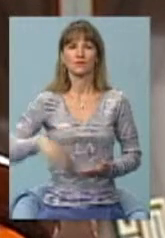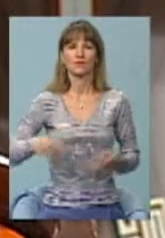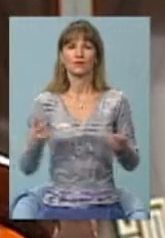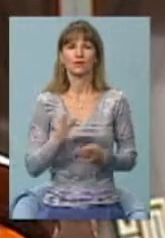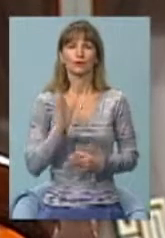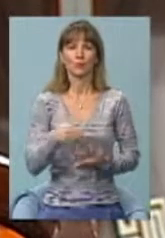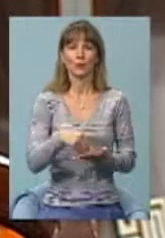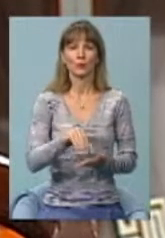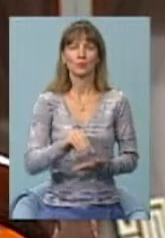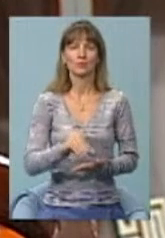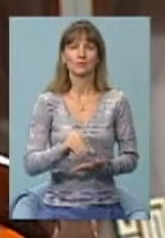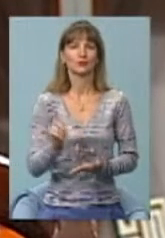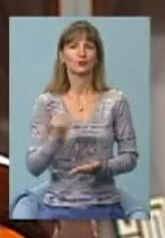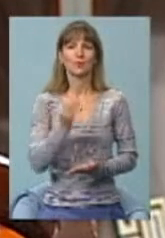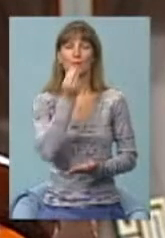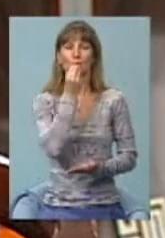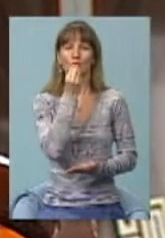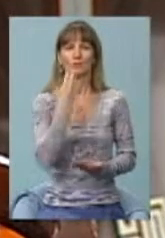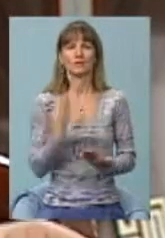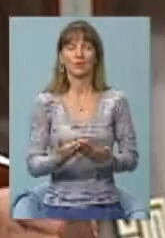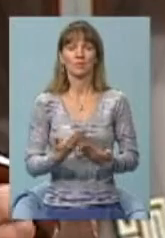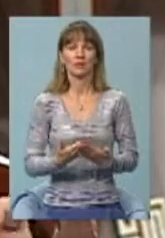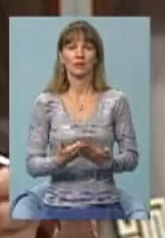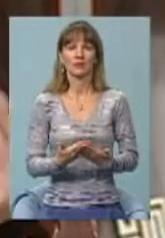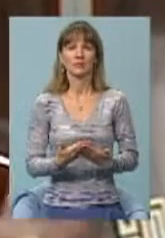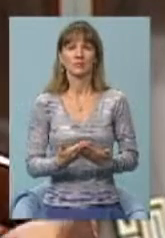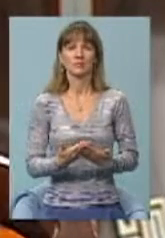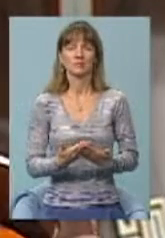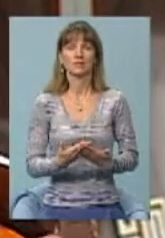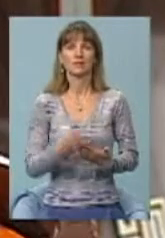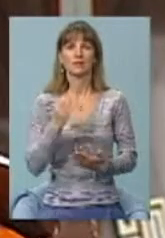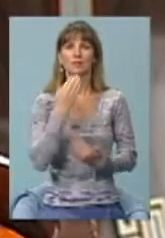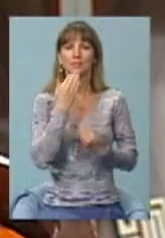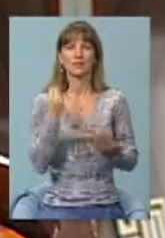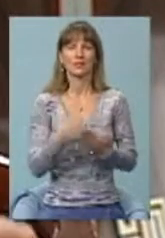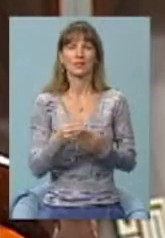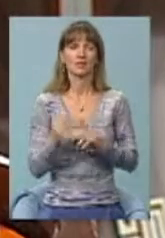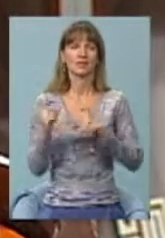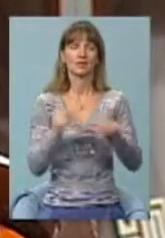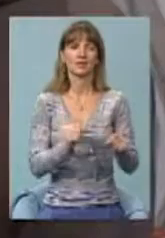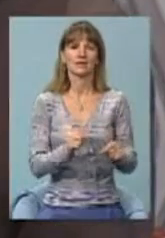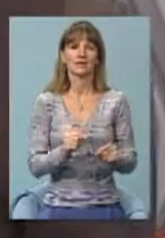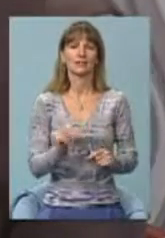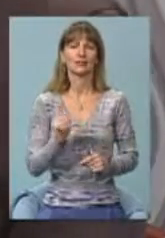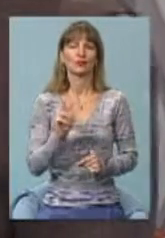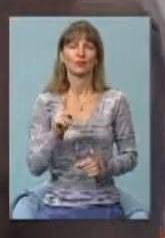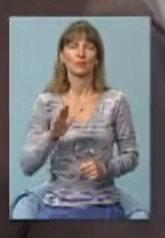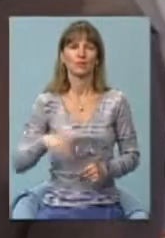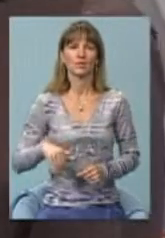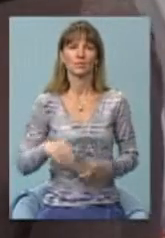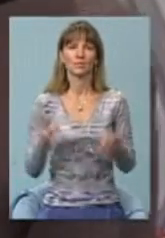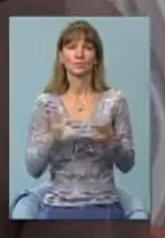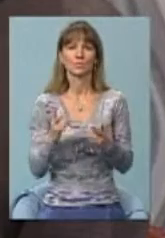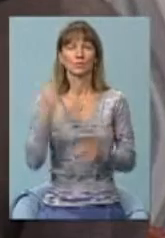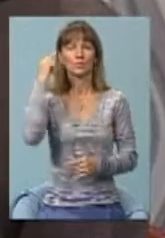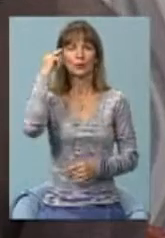буде купити щось поїсти, наприклад, на останні гроші, напевно, їде, і що потім надо треба... А далі буде... треба вже